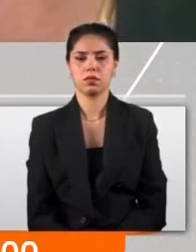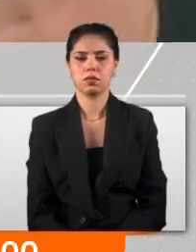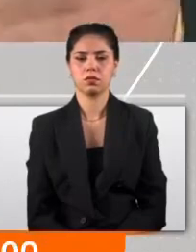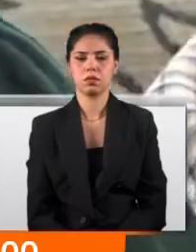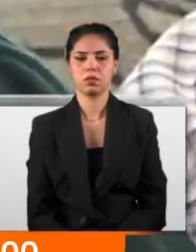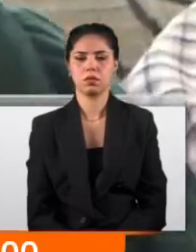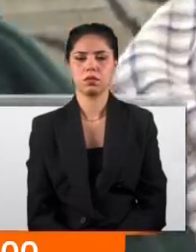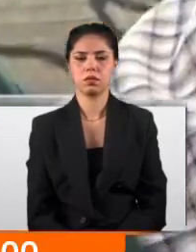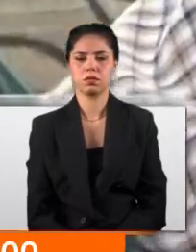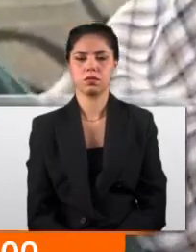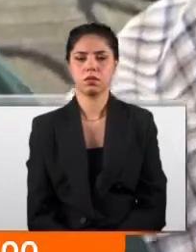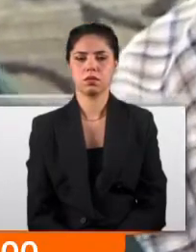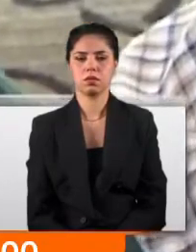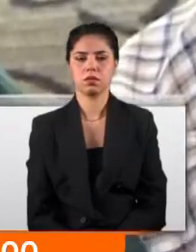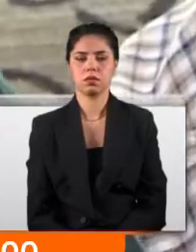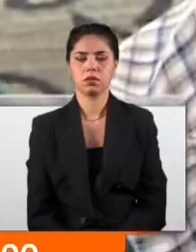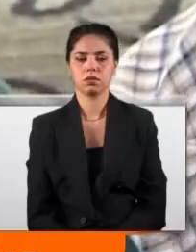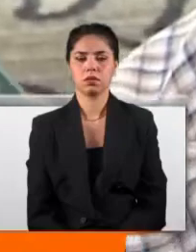orada dursaydı. Öyle yapamadım.